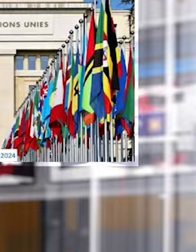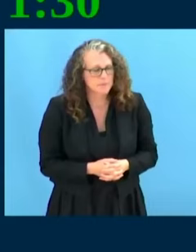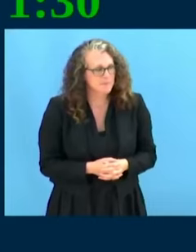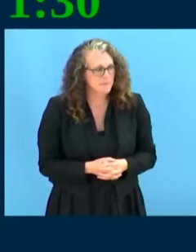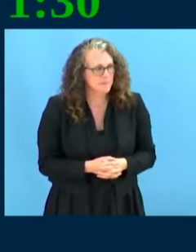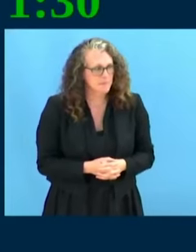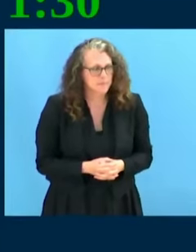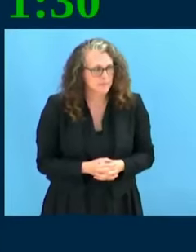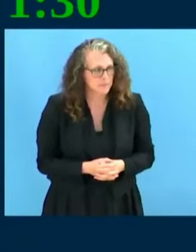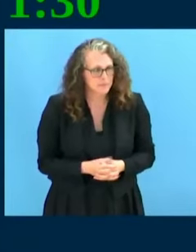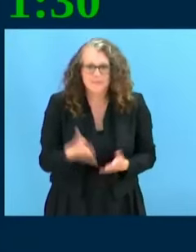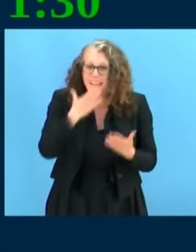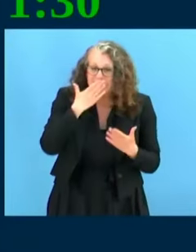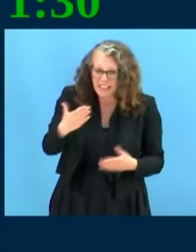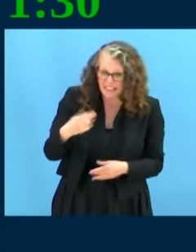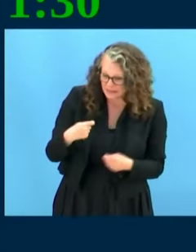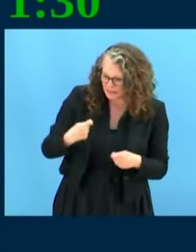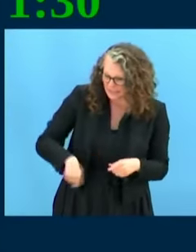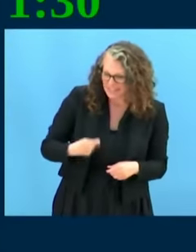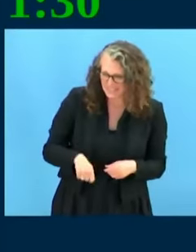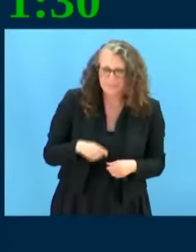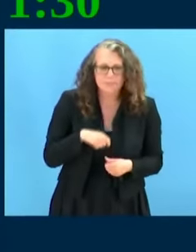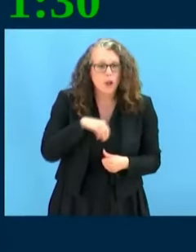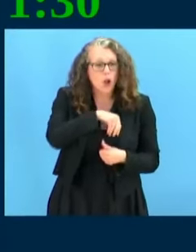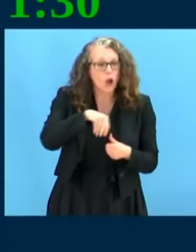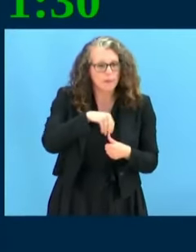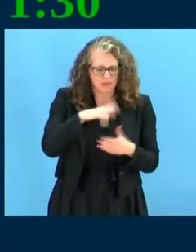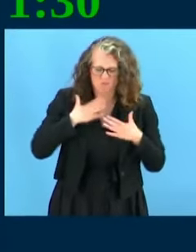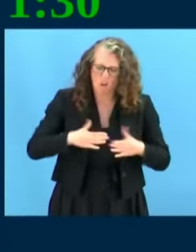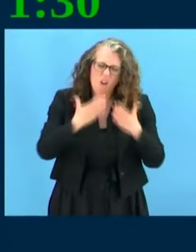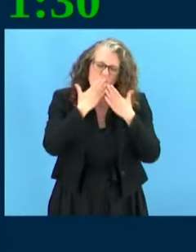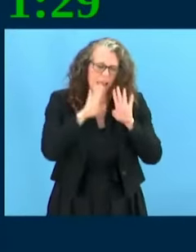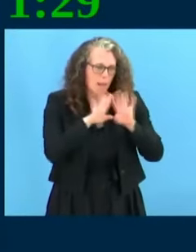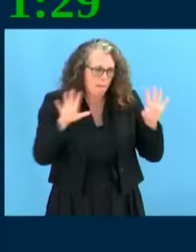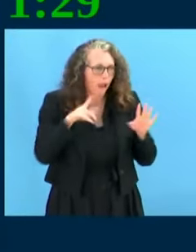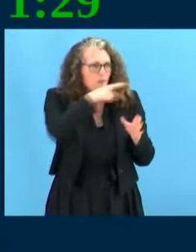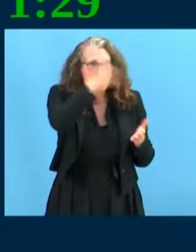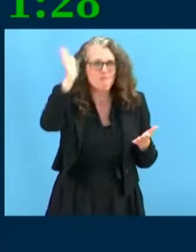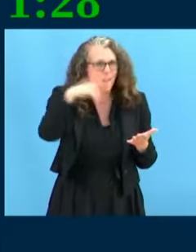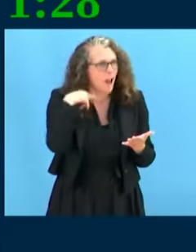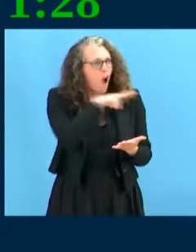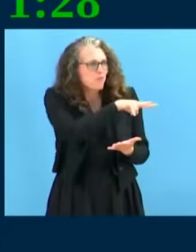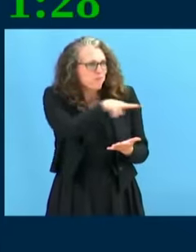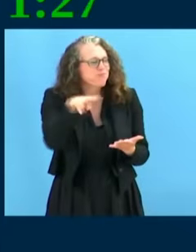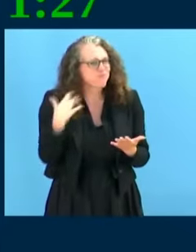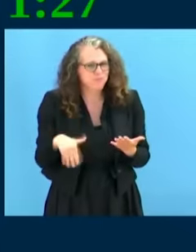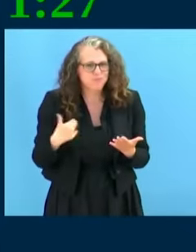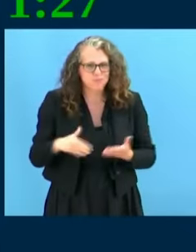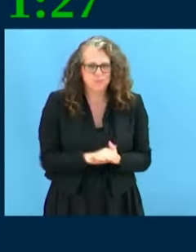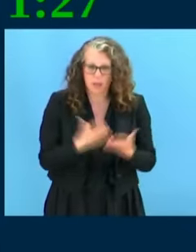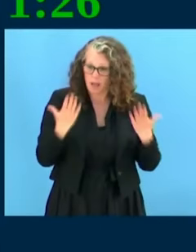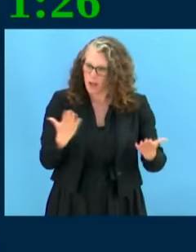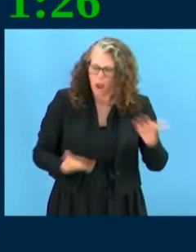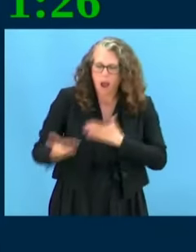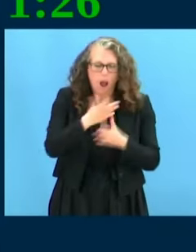նստաշարջանին վաղթը ինտերակտիվ երկոսթյուների ու պանելային կնարկումների շրջանակներում անդրդարծն առալ առանդին երկրներում մարդ ու